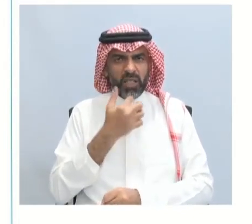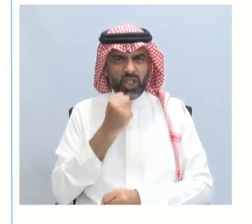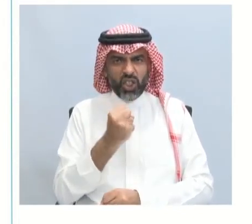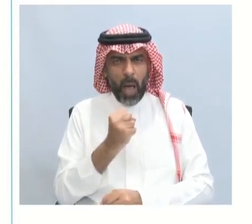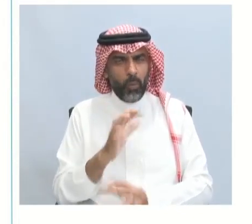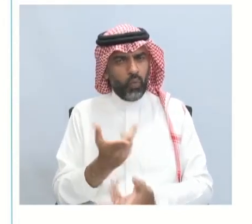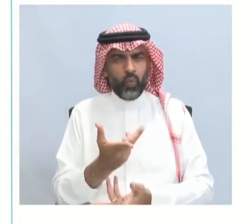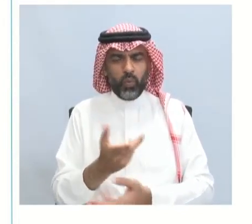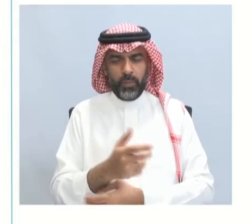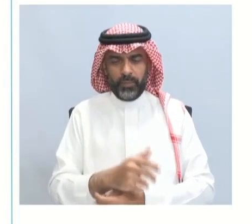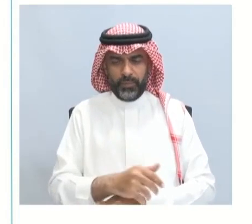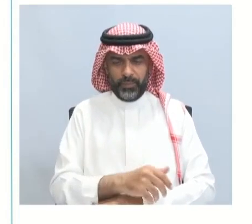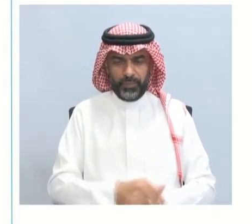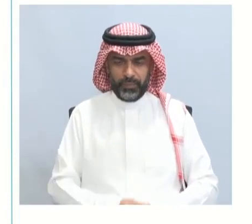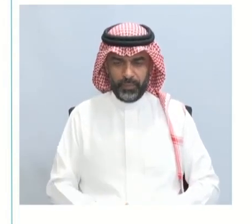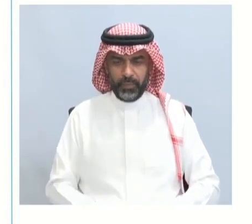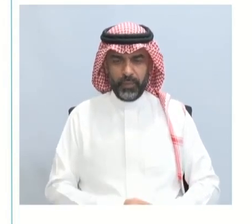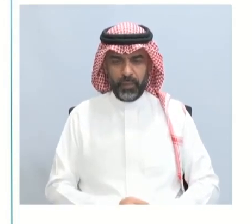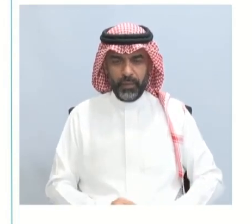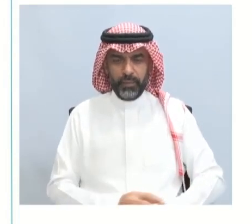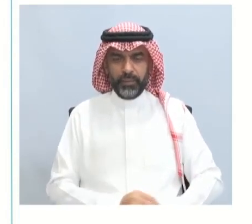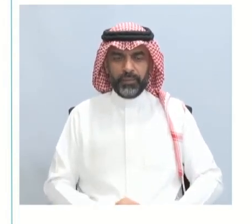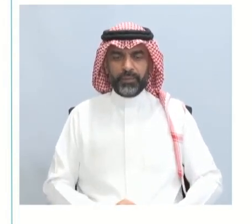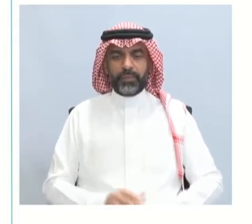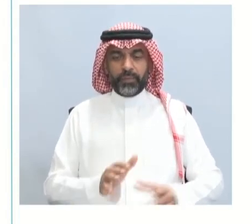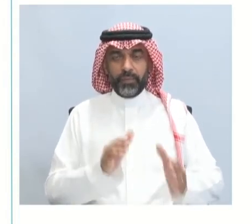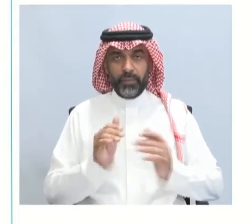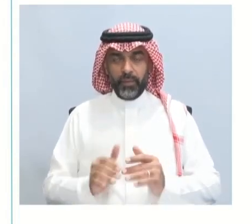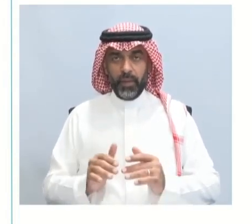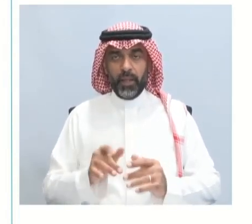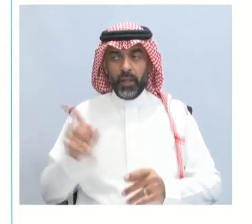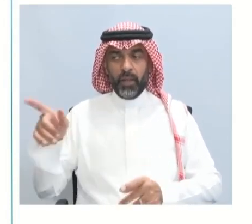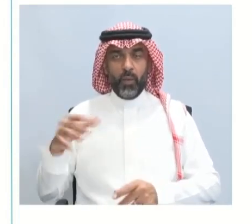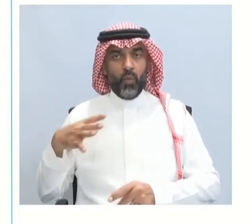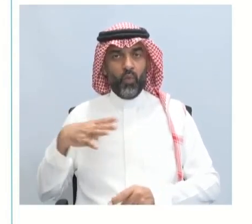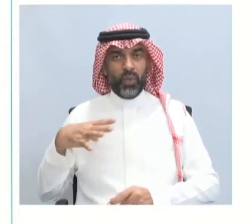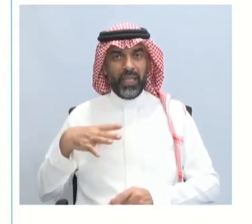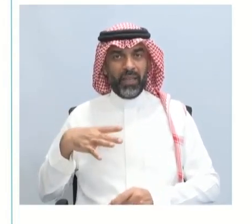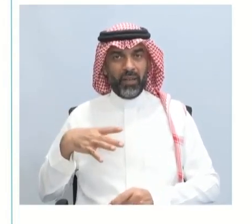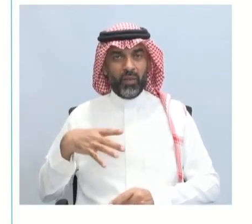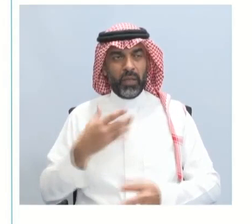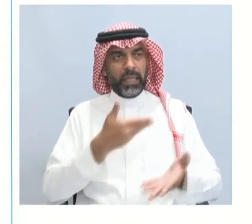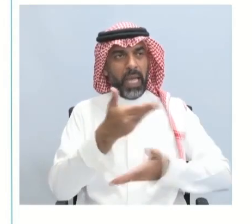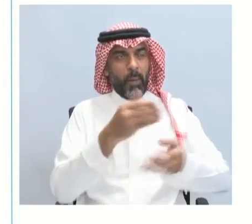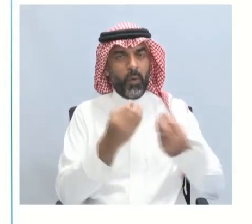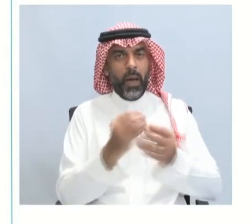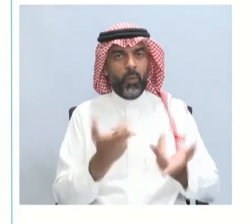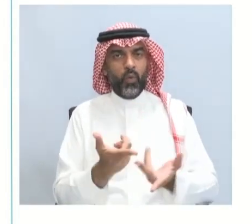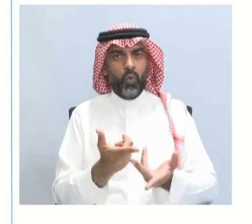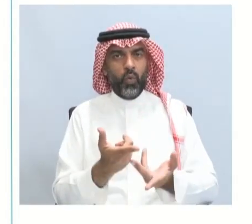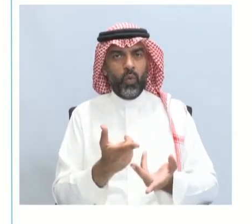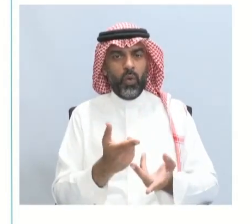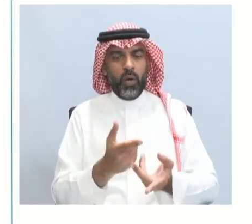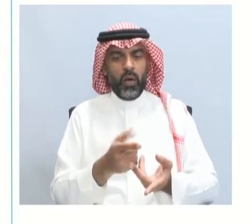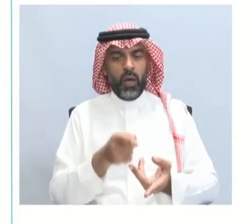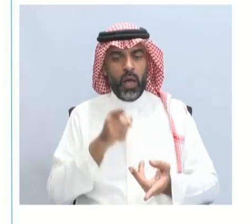تصنيف مع من يتعامل المدير معهم المدير يتعامل مع شخصيات متعدده هل هم افراد مستفيدون من خارج المنظمه